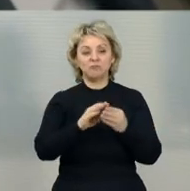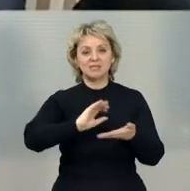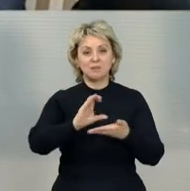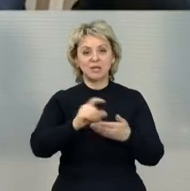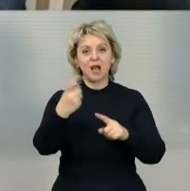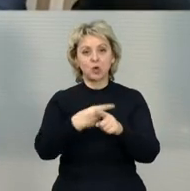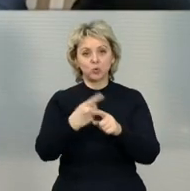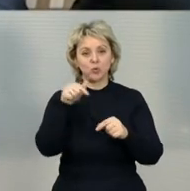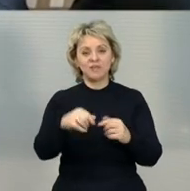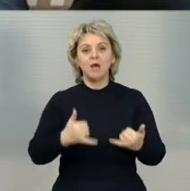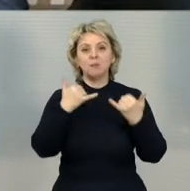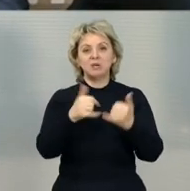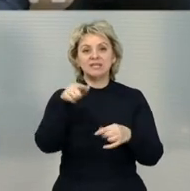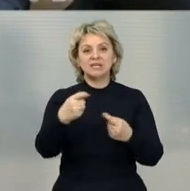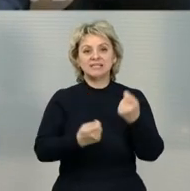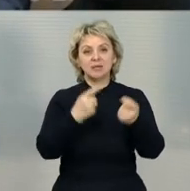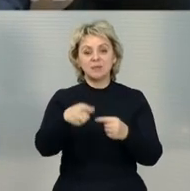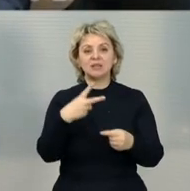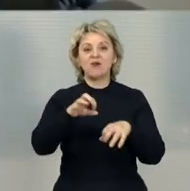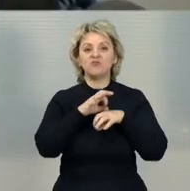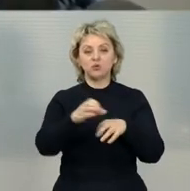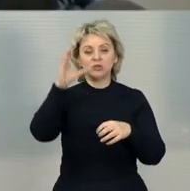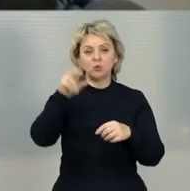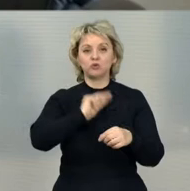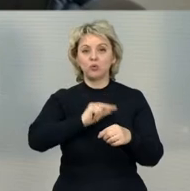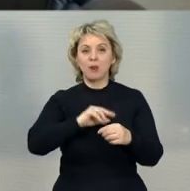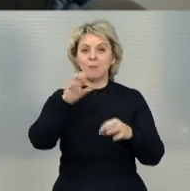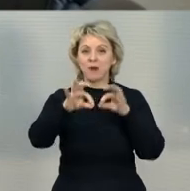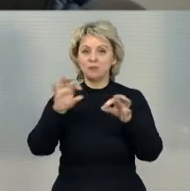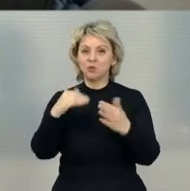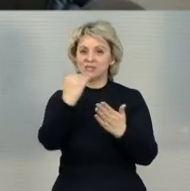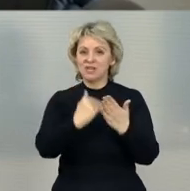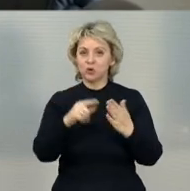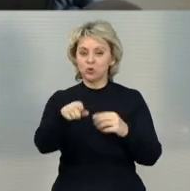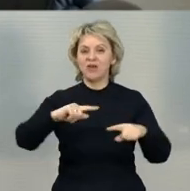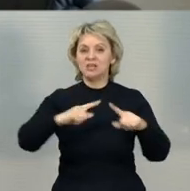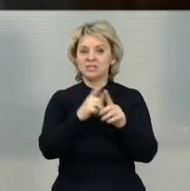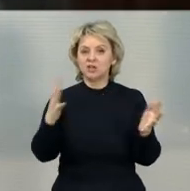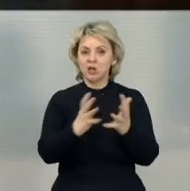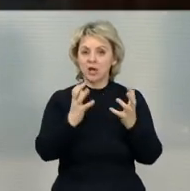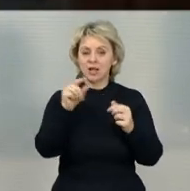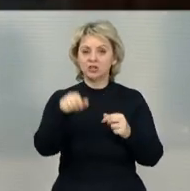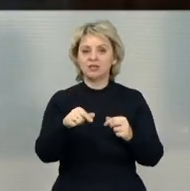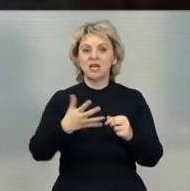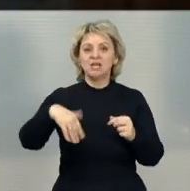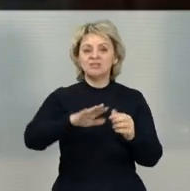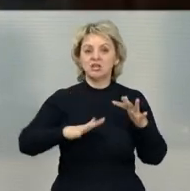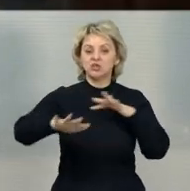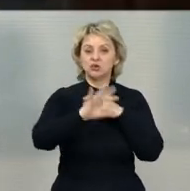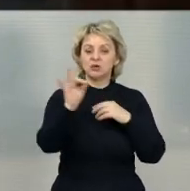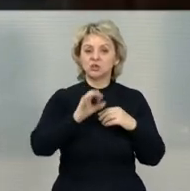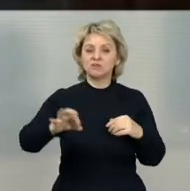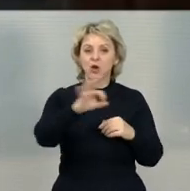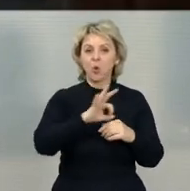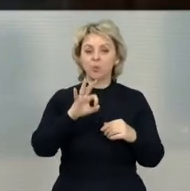производителями картофеля, предоставляет им семена, ведет научную работу по подбору сортов и технологии хранения. Всего на территории Ростовской